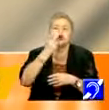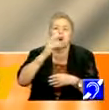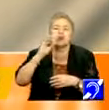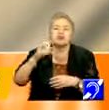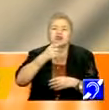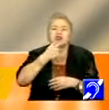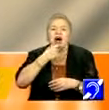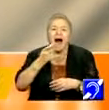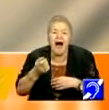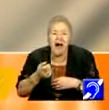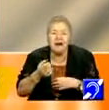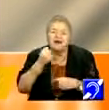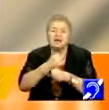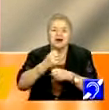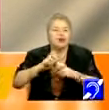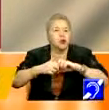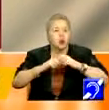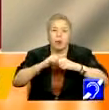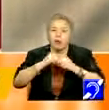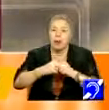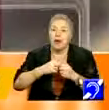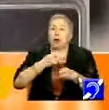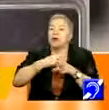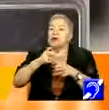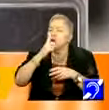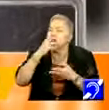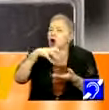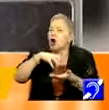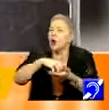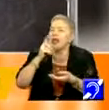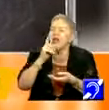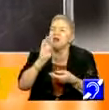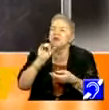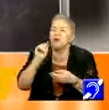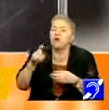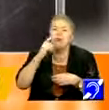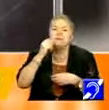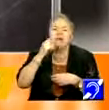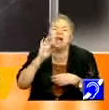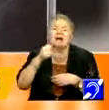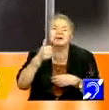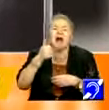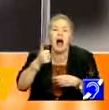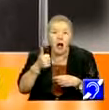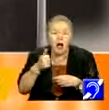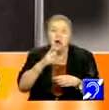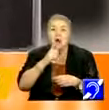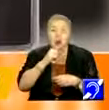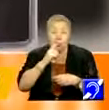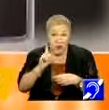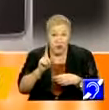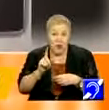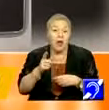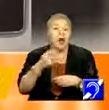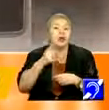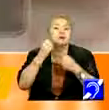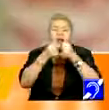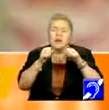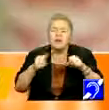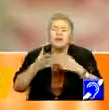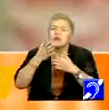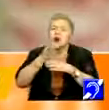cap polițiștilor și care își are originea într-o localitate ilfoveană, Piteasca, acolo unde s-a dezvoltat în timp.